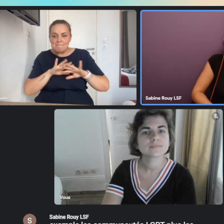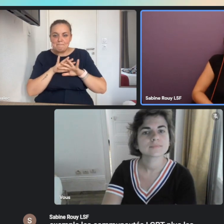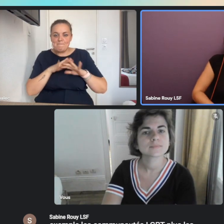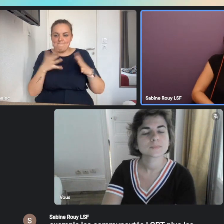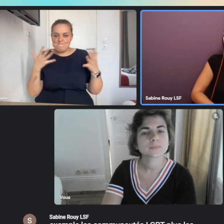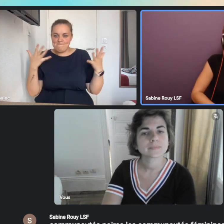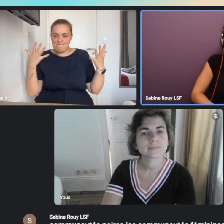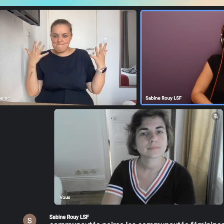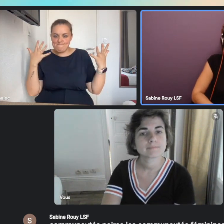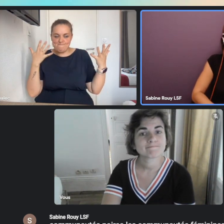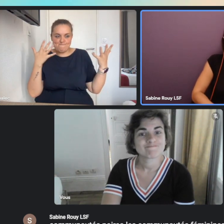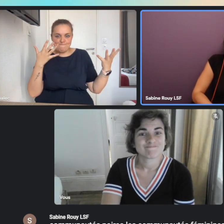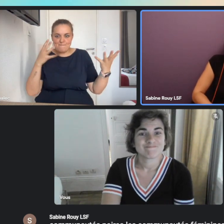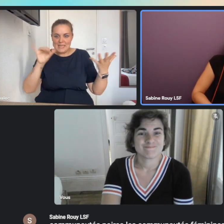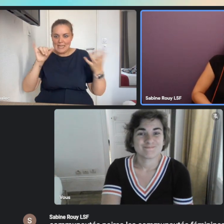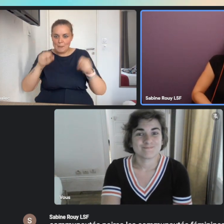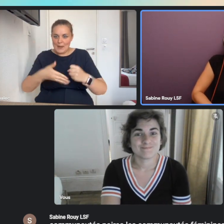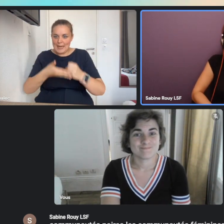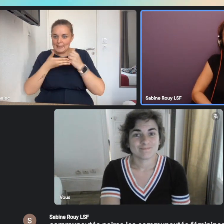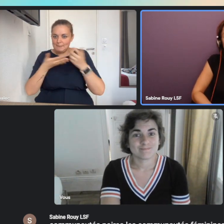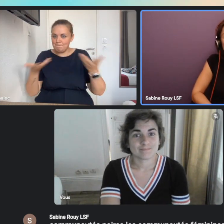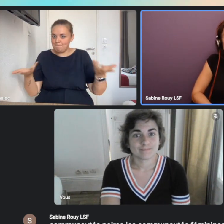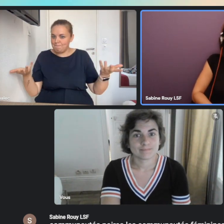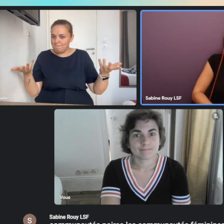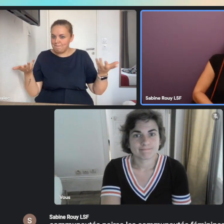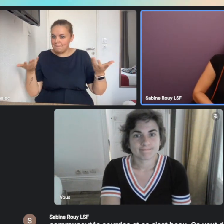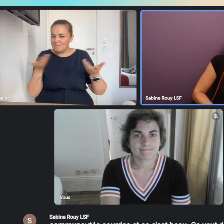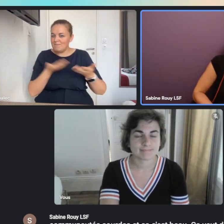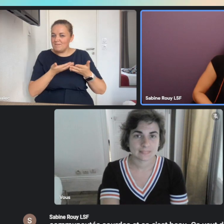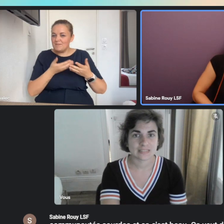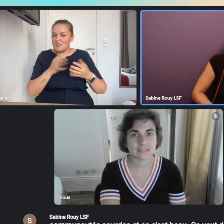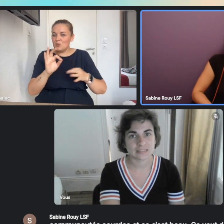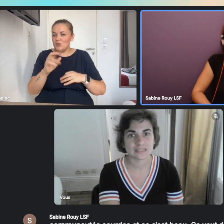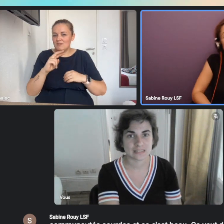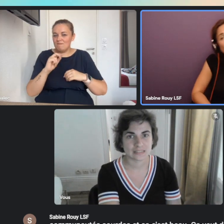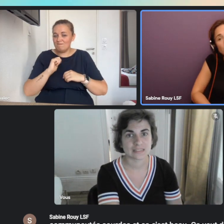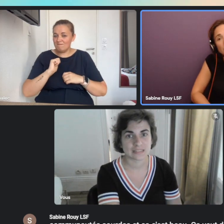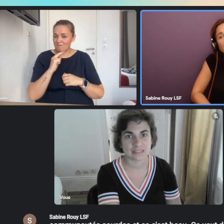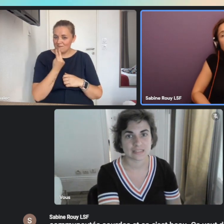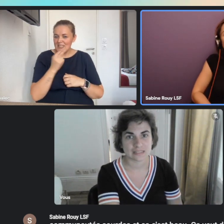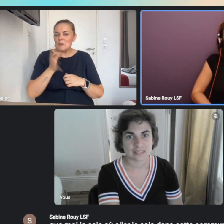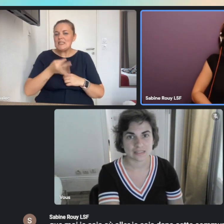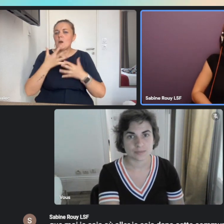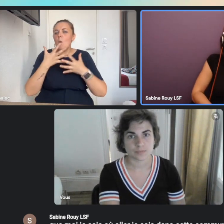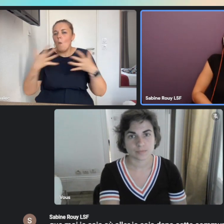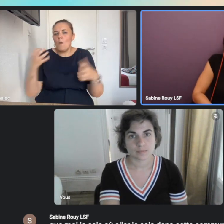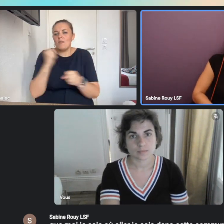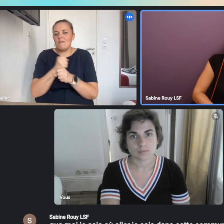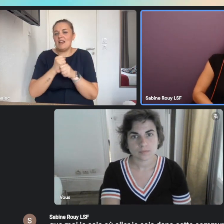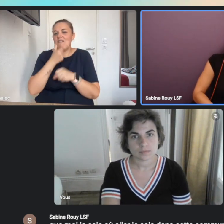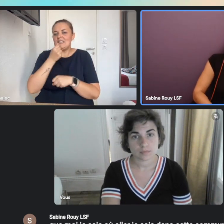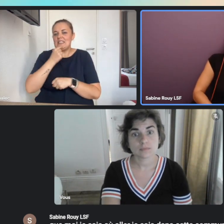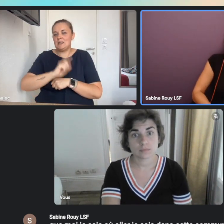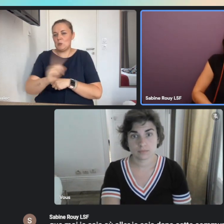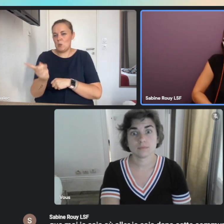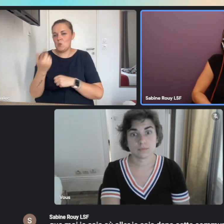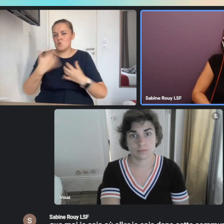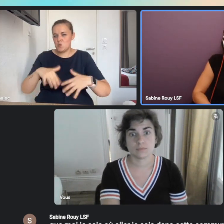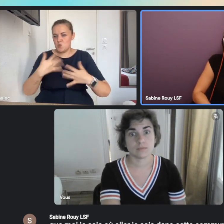plus, avec elle. Quand c'est flou, quand c'est confus, on ne sait pas justement vers qui se tourner, qui peut nous aider et alors